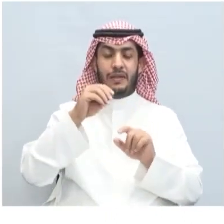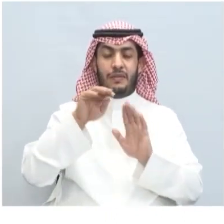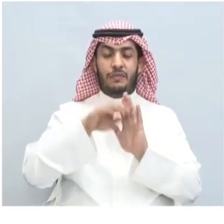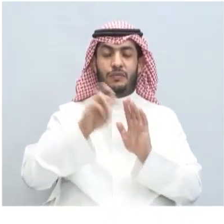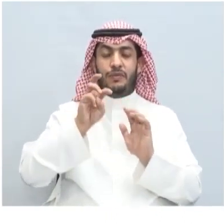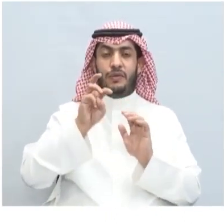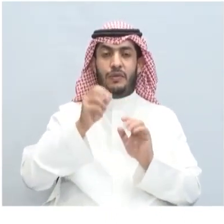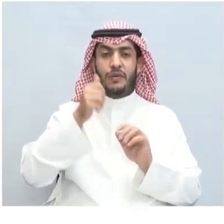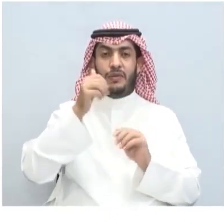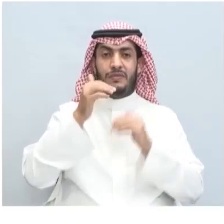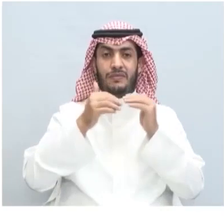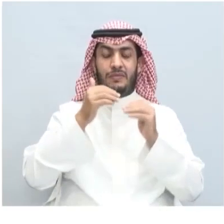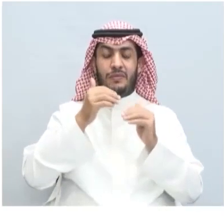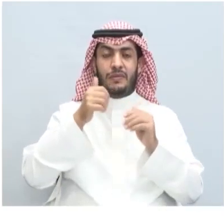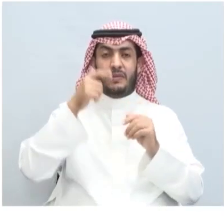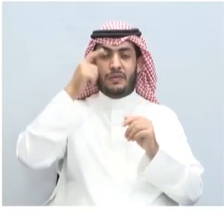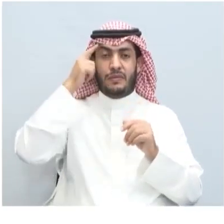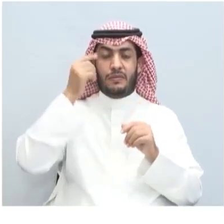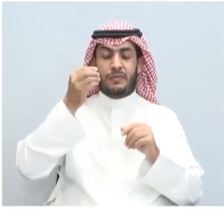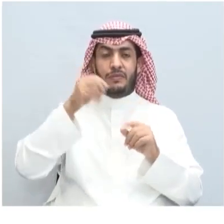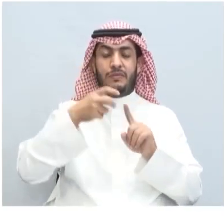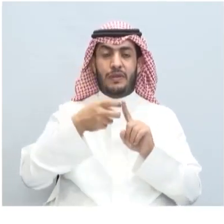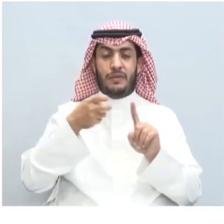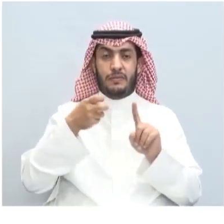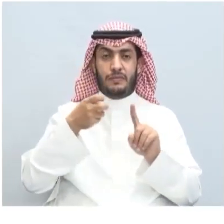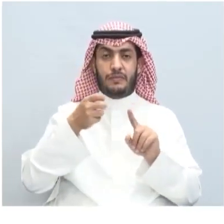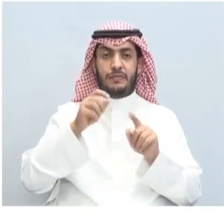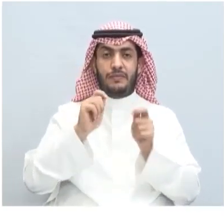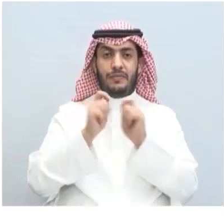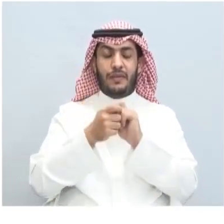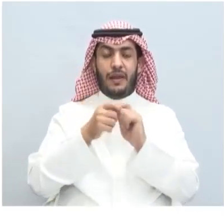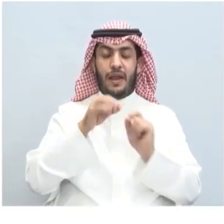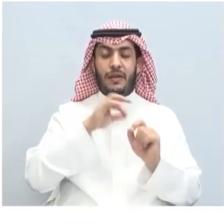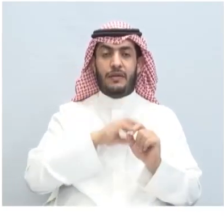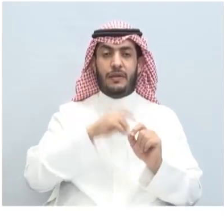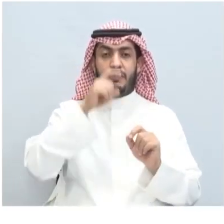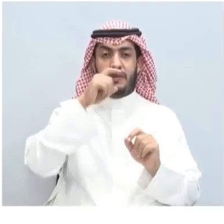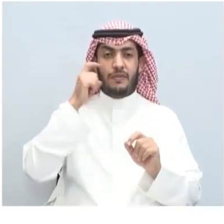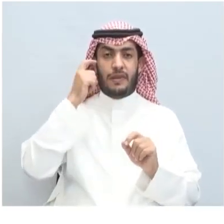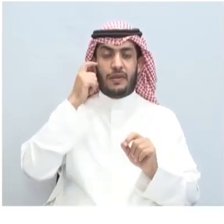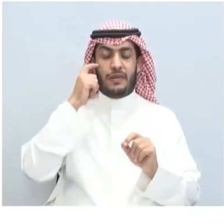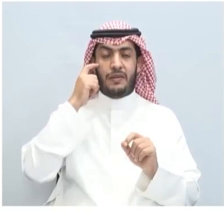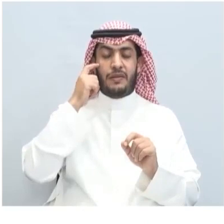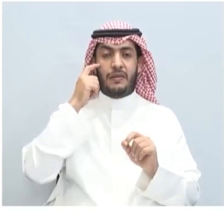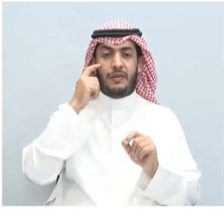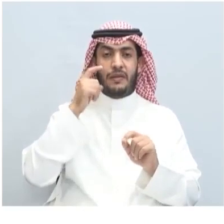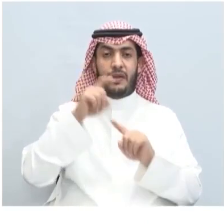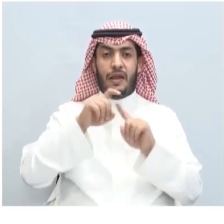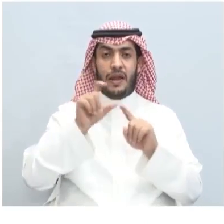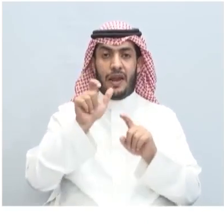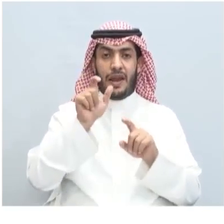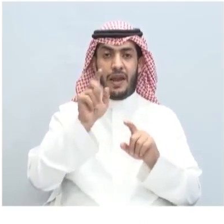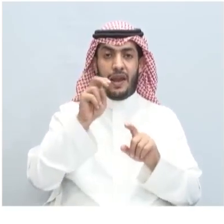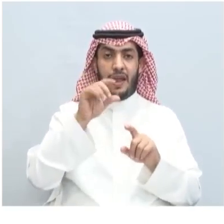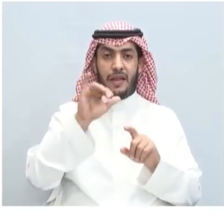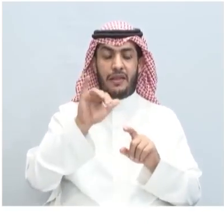الشركه على النمو واذا كانت التوزيعات السهميه بديلا للارباح اذا لابد ان يفكر هل يوزع ارباح نقديه